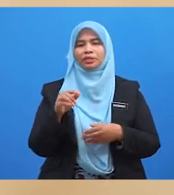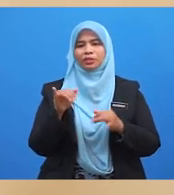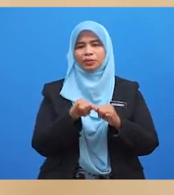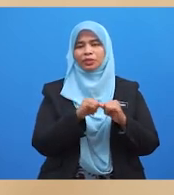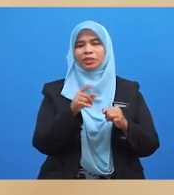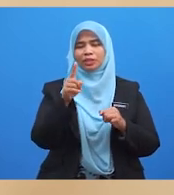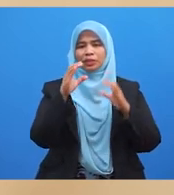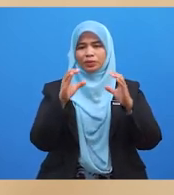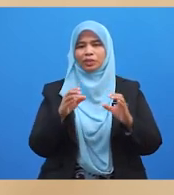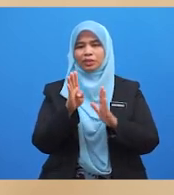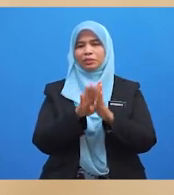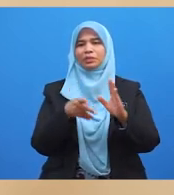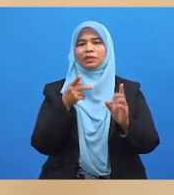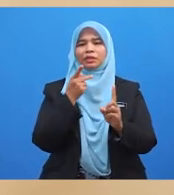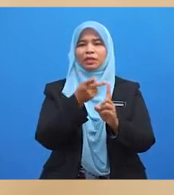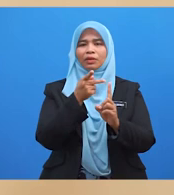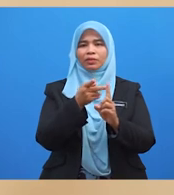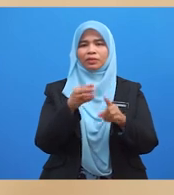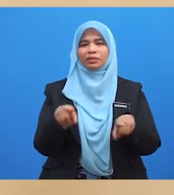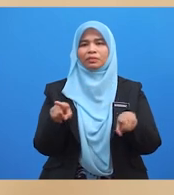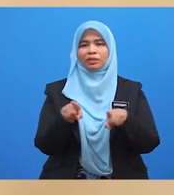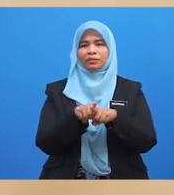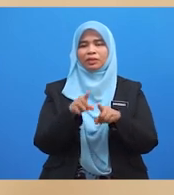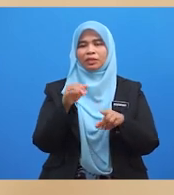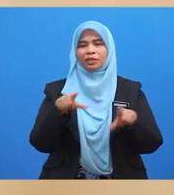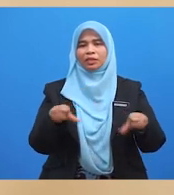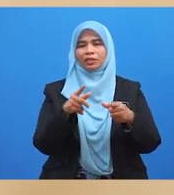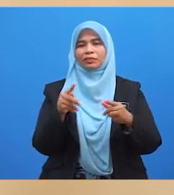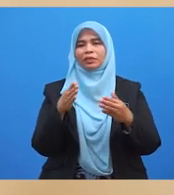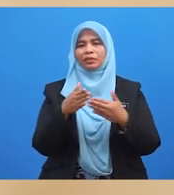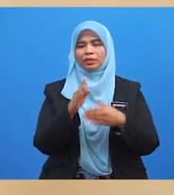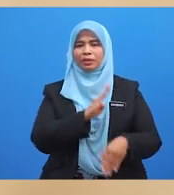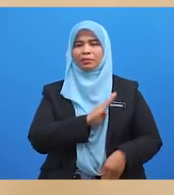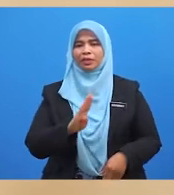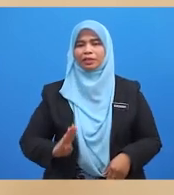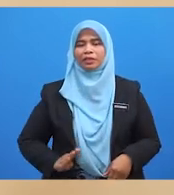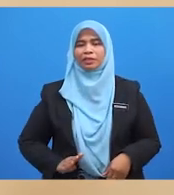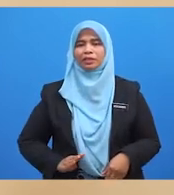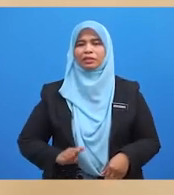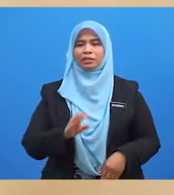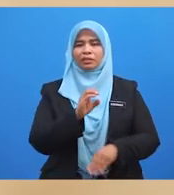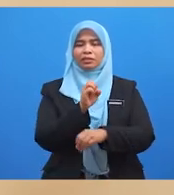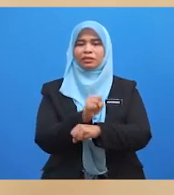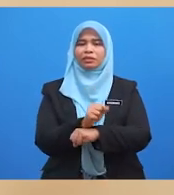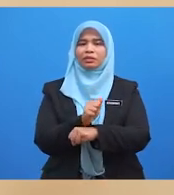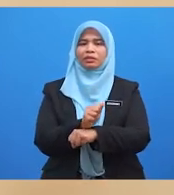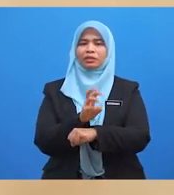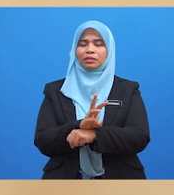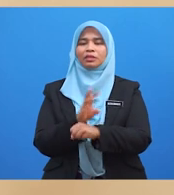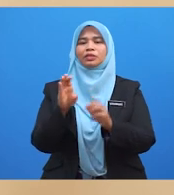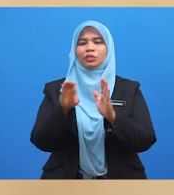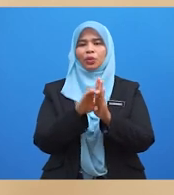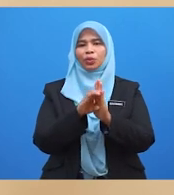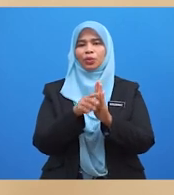berdakwah sebagaimana yang dilakukan oleh Baginda sallallahu alaihi wasallam. Contohnya,